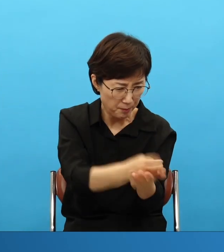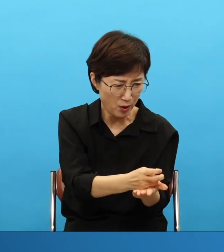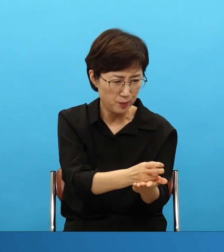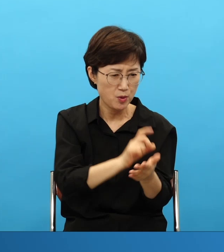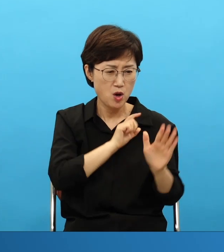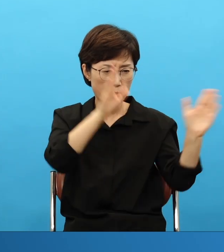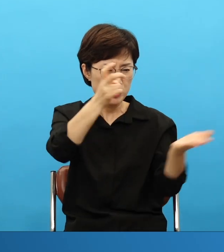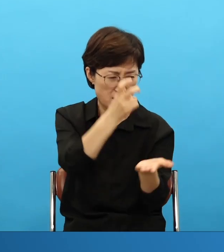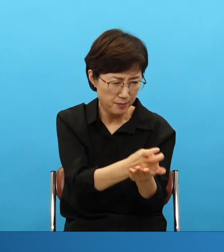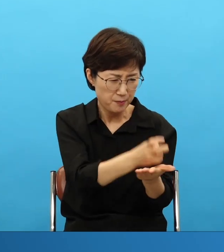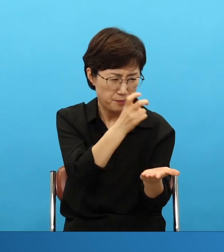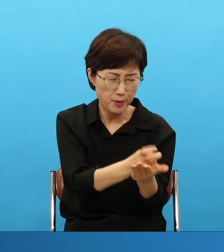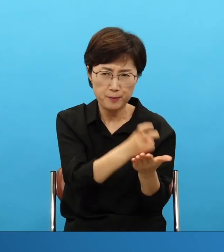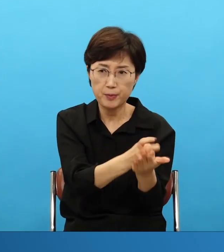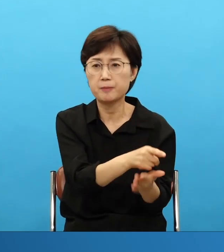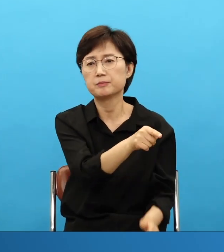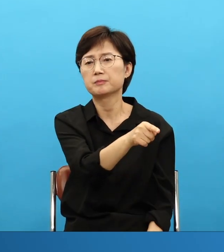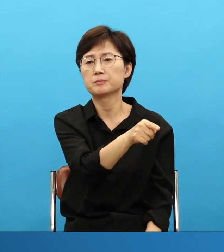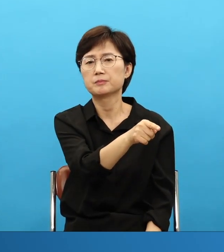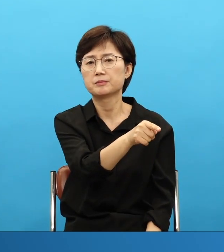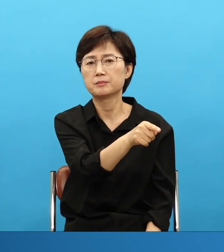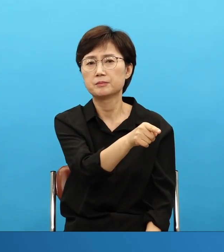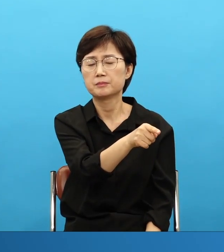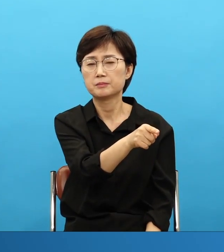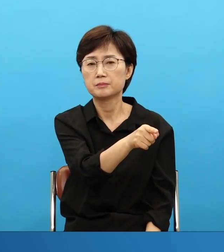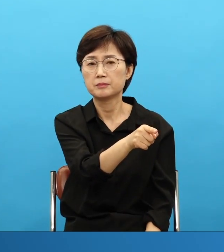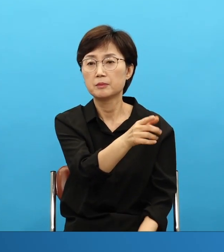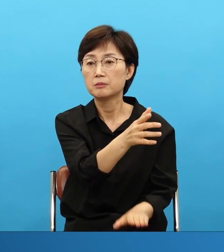우 수들이